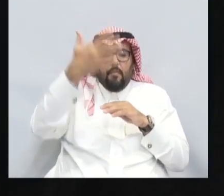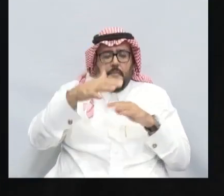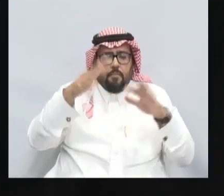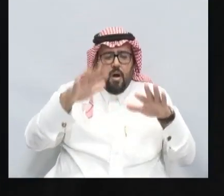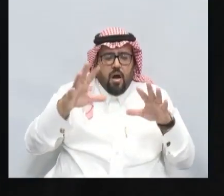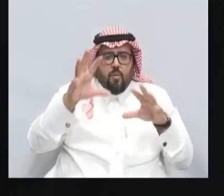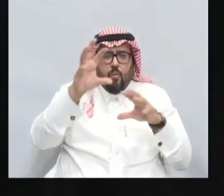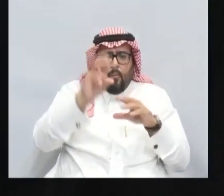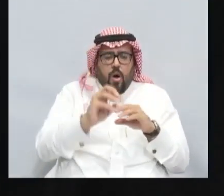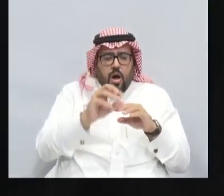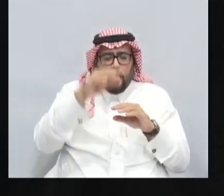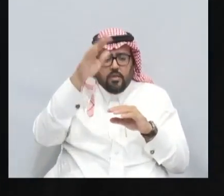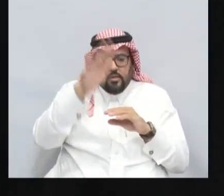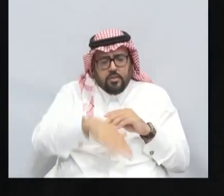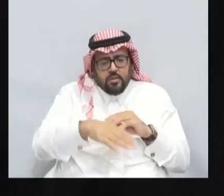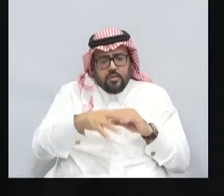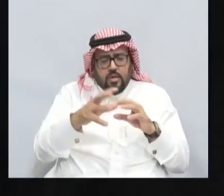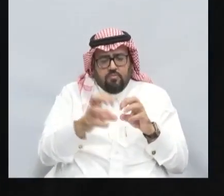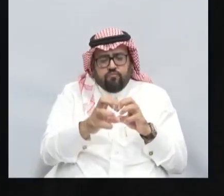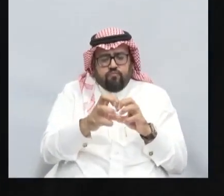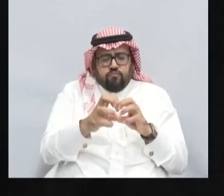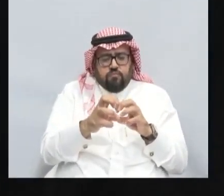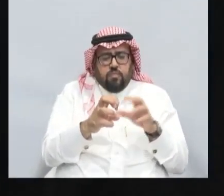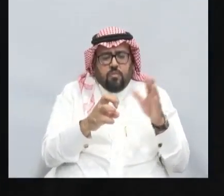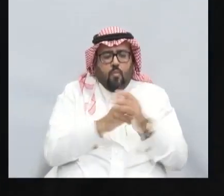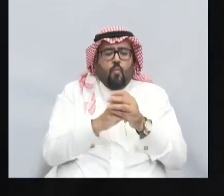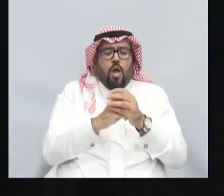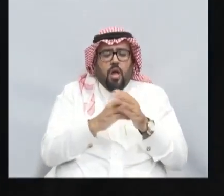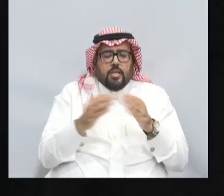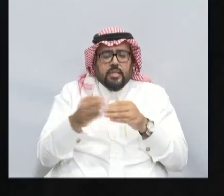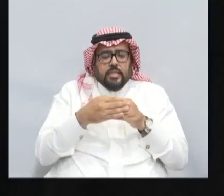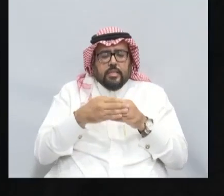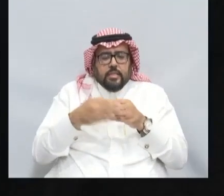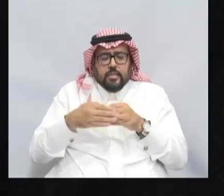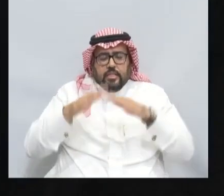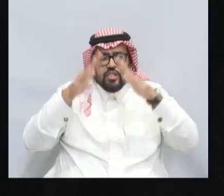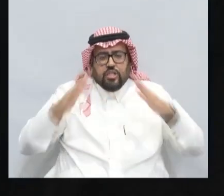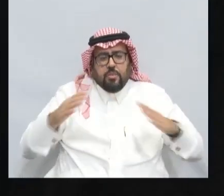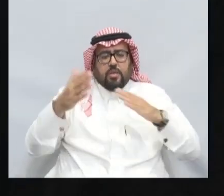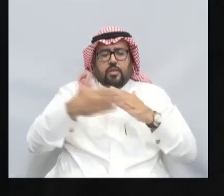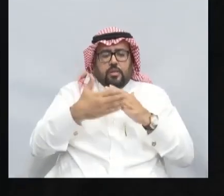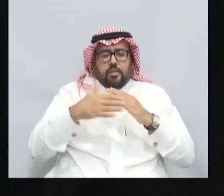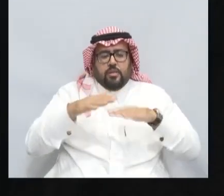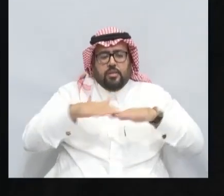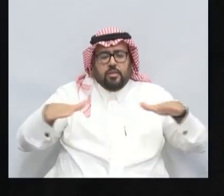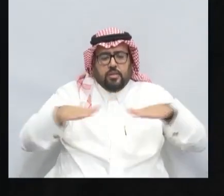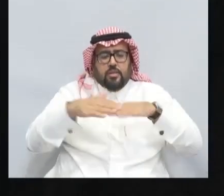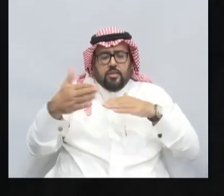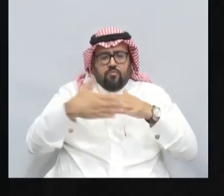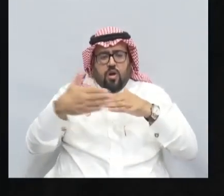تبرد تتشكل، ترجع مرة ثانية تسقط، تتشكل وتلتصق على هذا الجبل، تكون لي